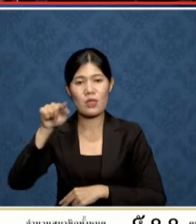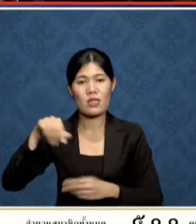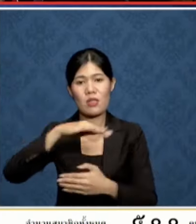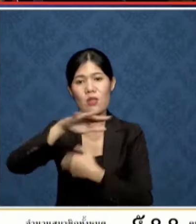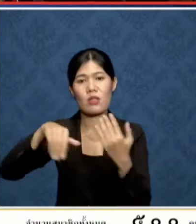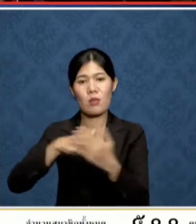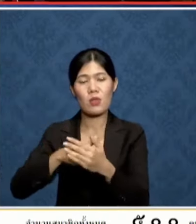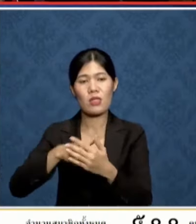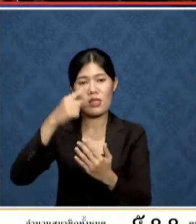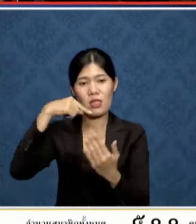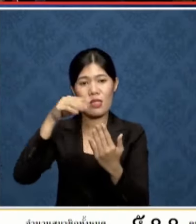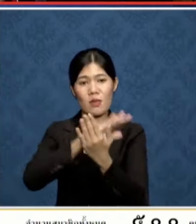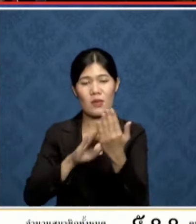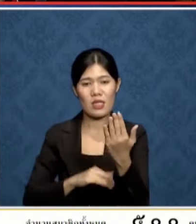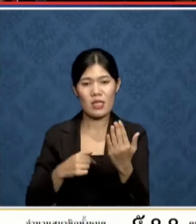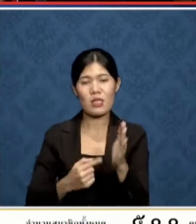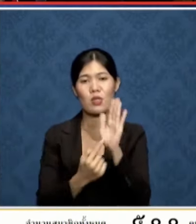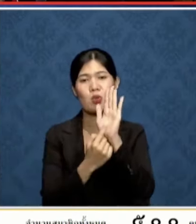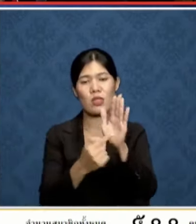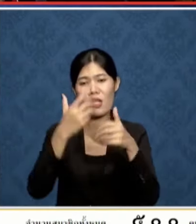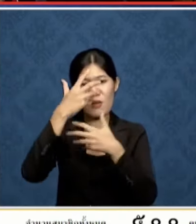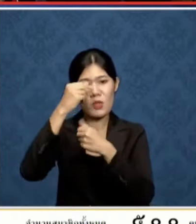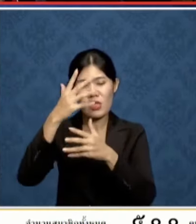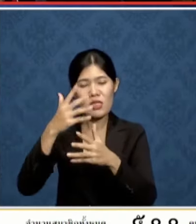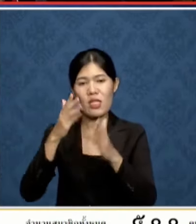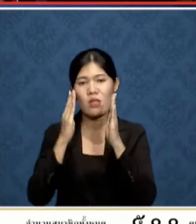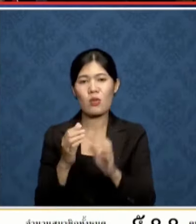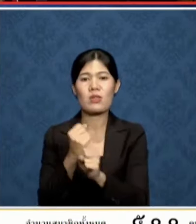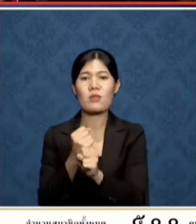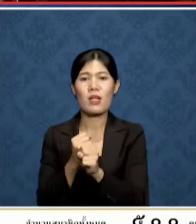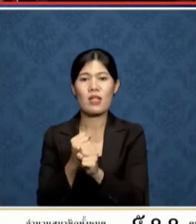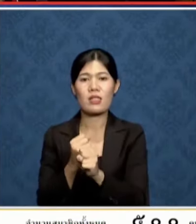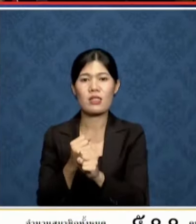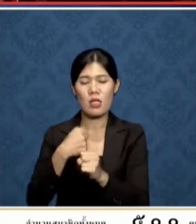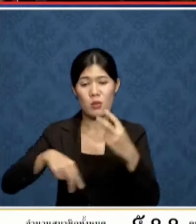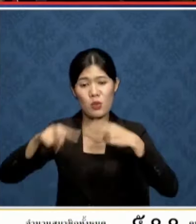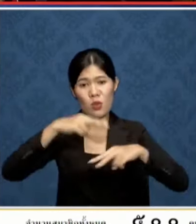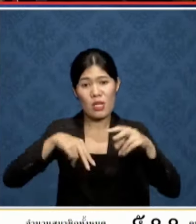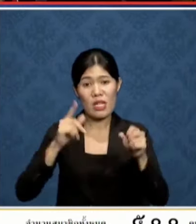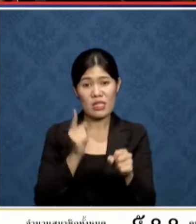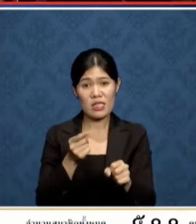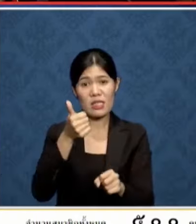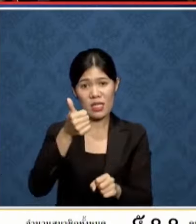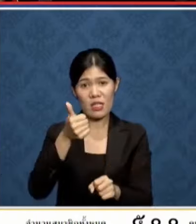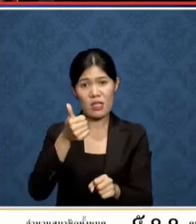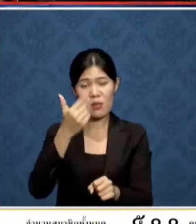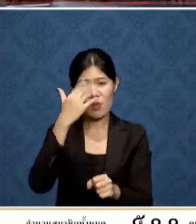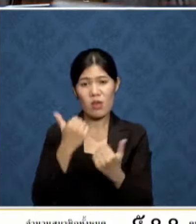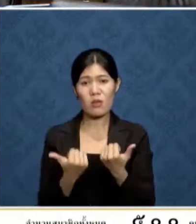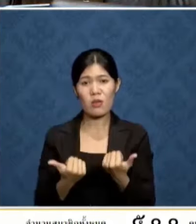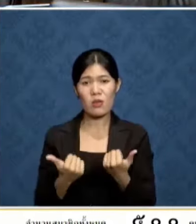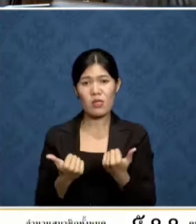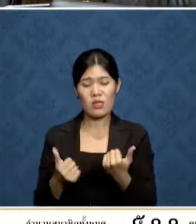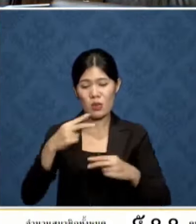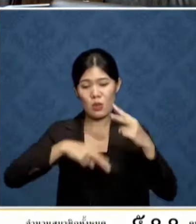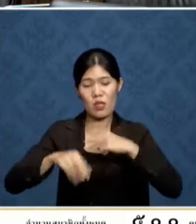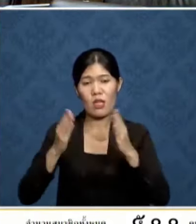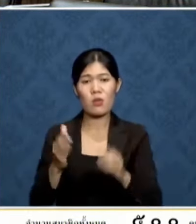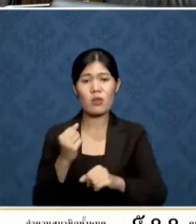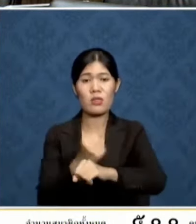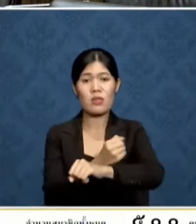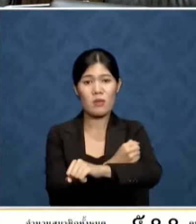ทั้งประเทศครับนี่คือตัวอย่างของการ ignoreแรงงานครับจะดูแลและคุ้มครองได้จริงได้อย่างไรครับเห็นว่าวันนี้นะครับการที่จะดูแลแรงงาน